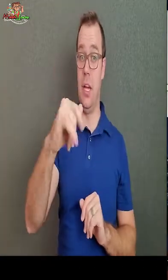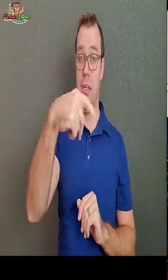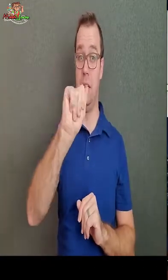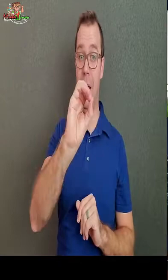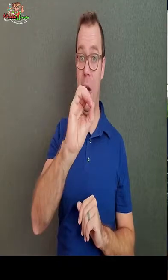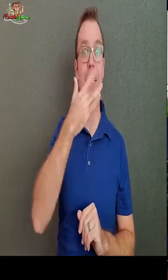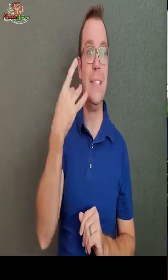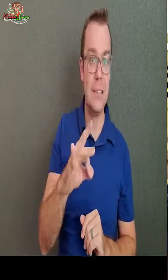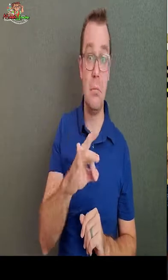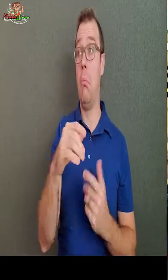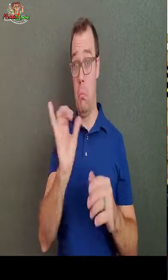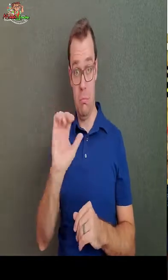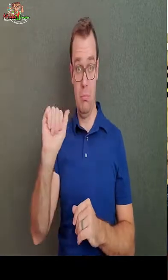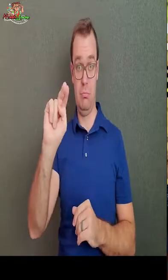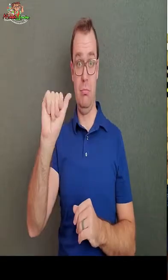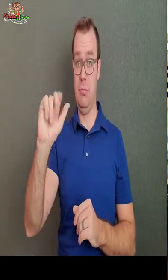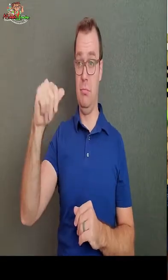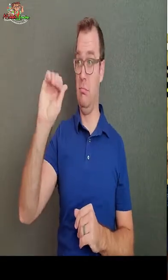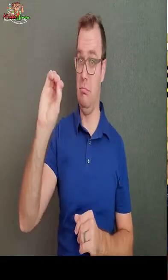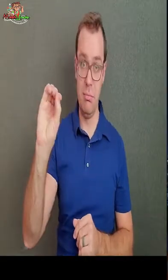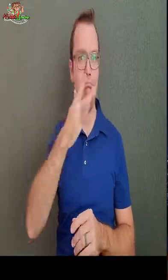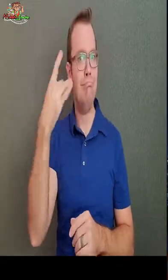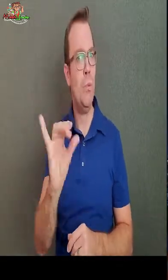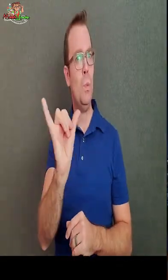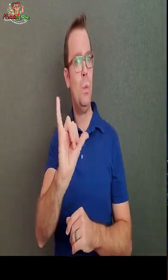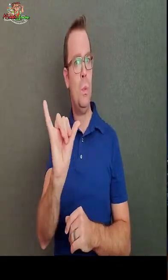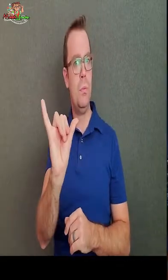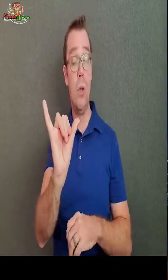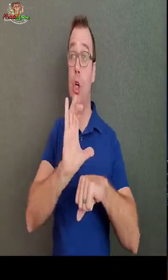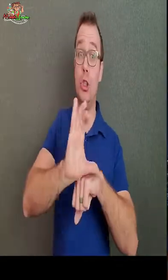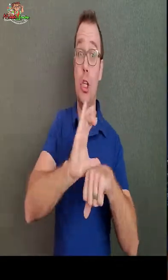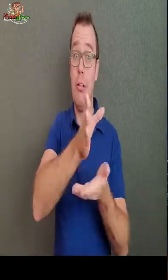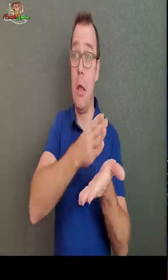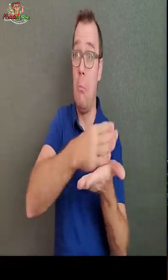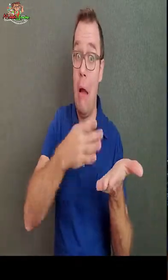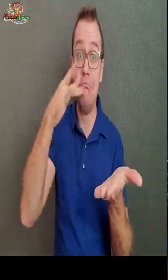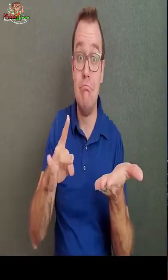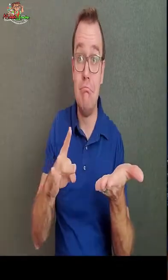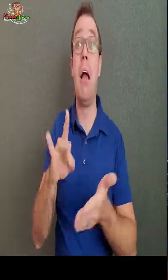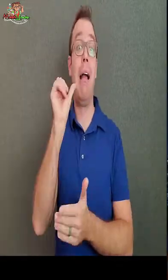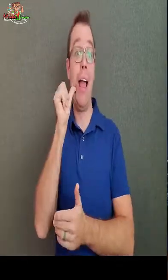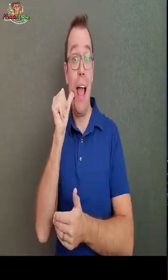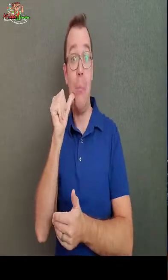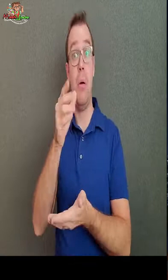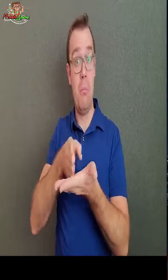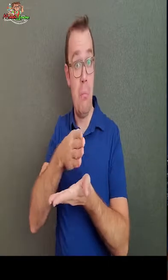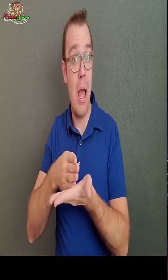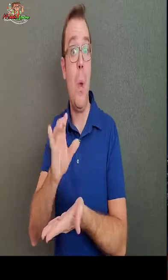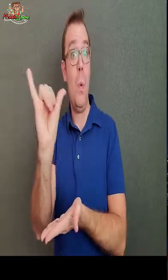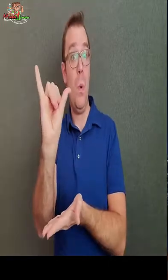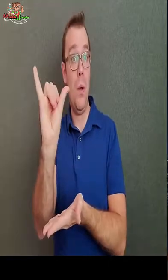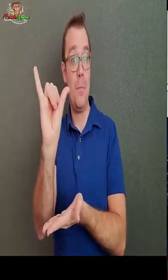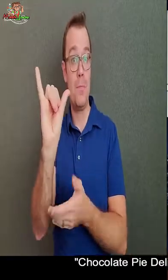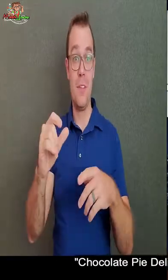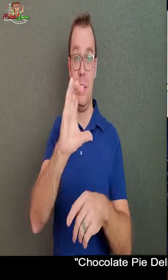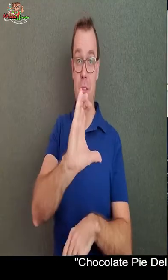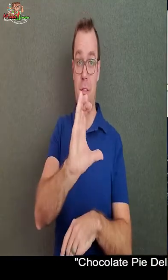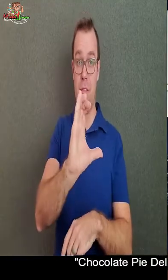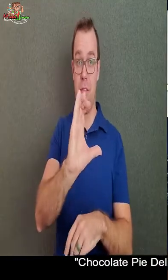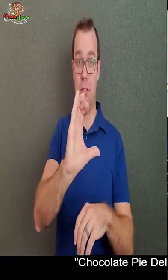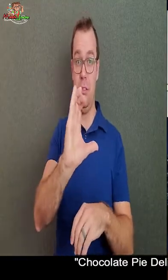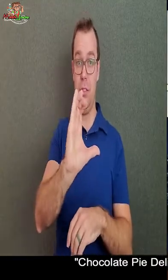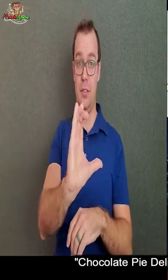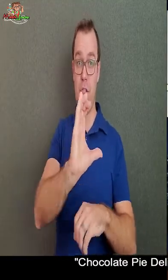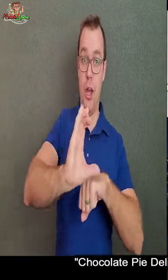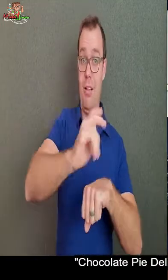डिलीशियस अंडा पाव आर टू. और फिर हमने आपको ये भी बताया चॉकलेट पाई डिलीशियस एंड एप्पल पाइज आर टू. जैसे सर्कमफ्रेंस इक्वल्स